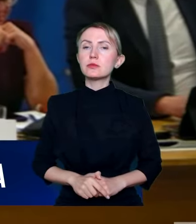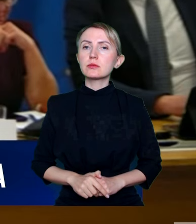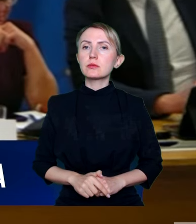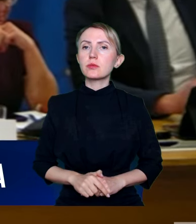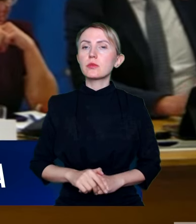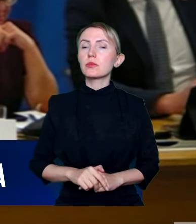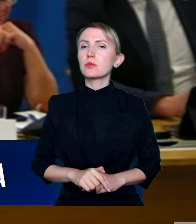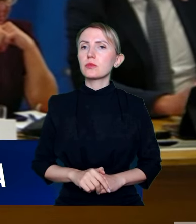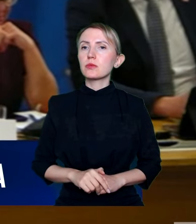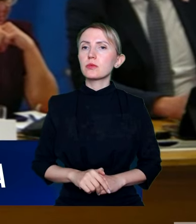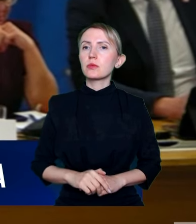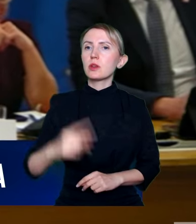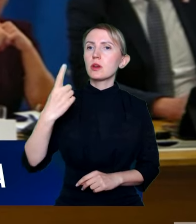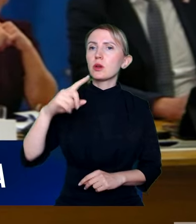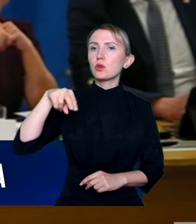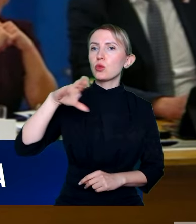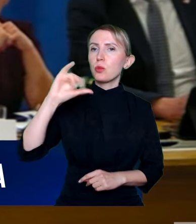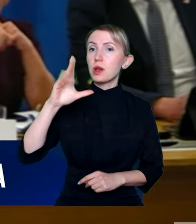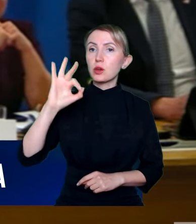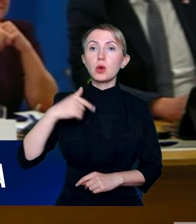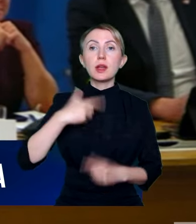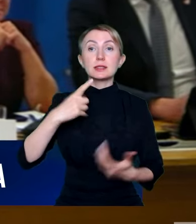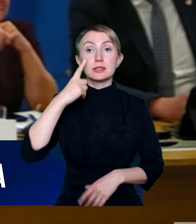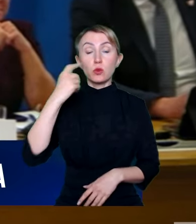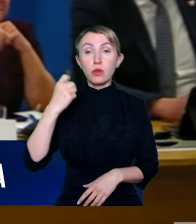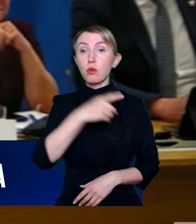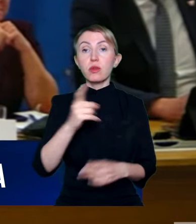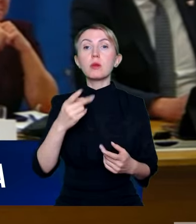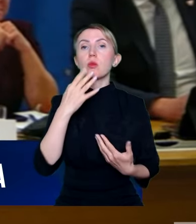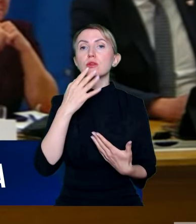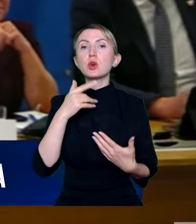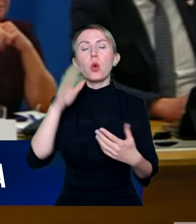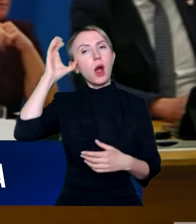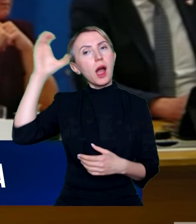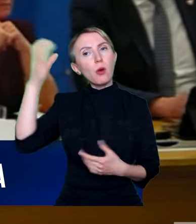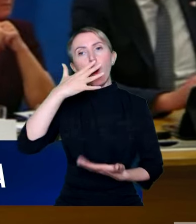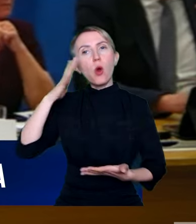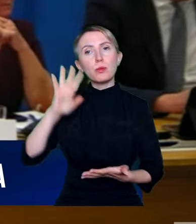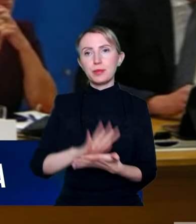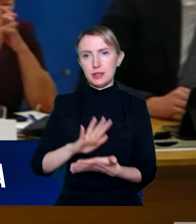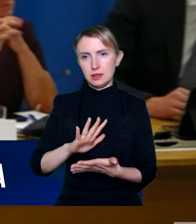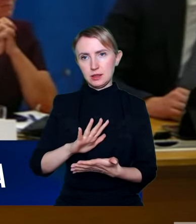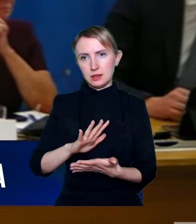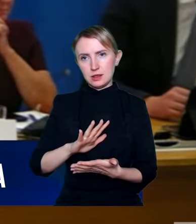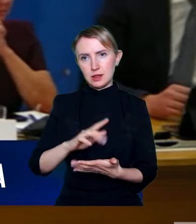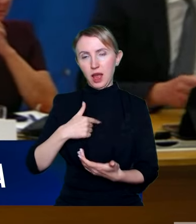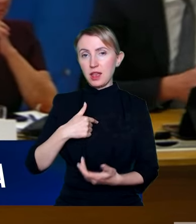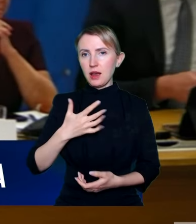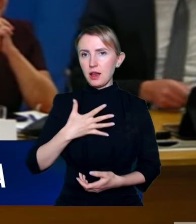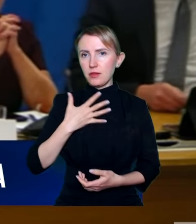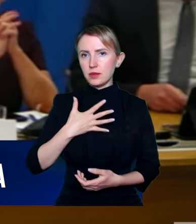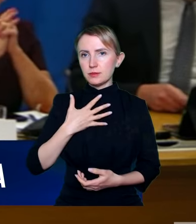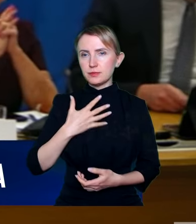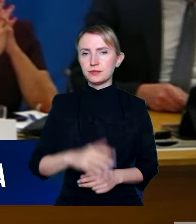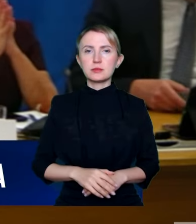Urszulę Dubejko, to pragnę zwrócić uwagę, że powołujecie się państwo autorzy opinii. Tylko raczej wydaje mi się... Dyrektor departamentu